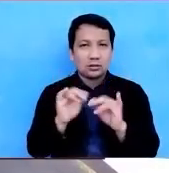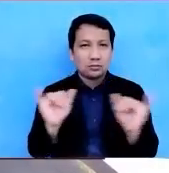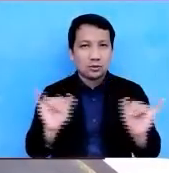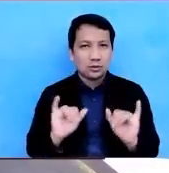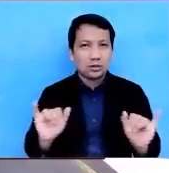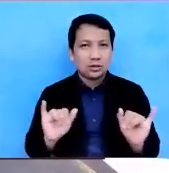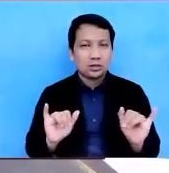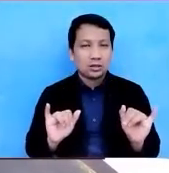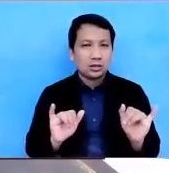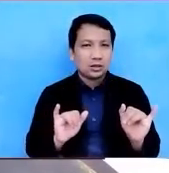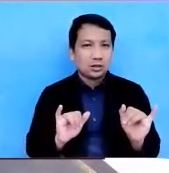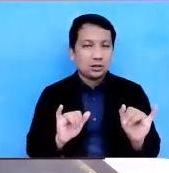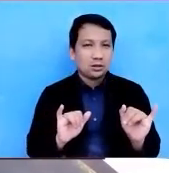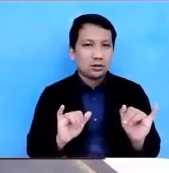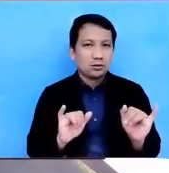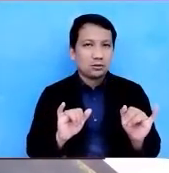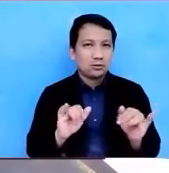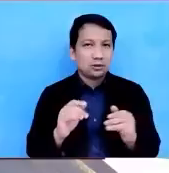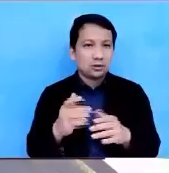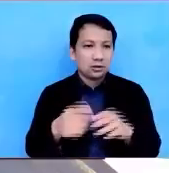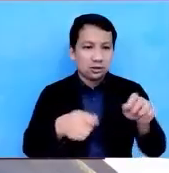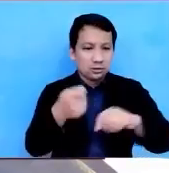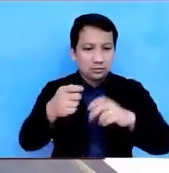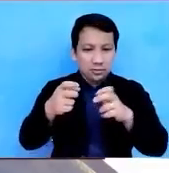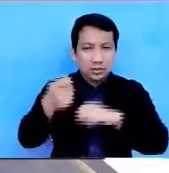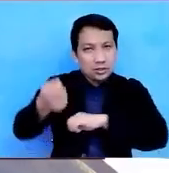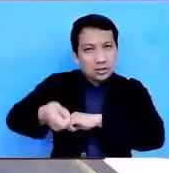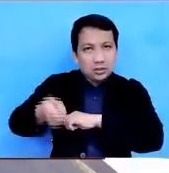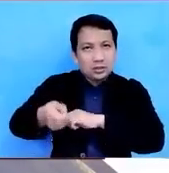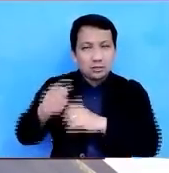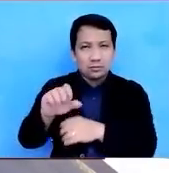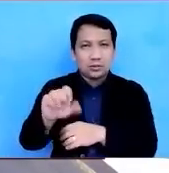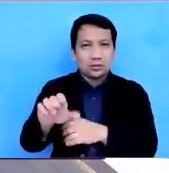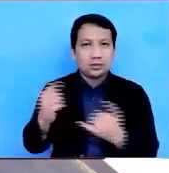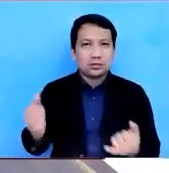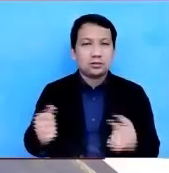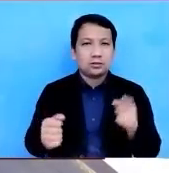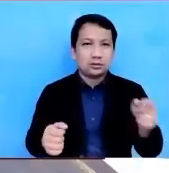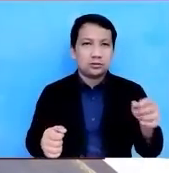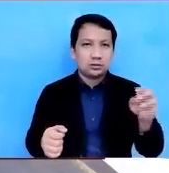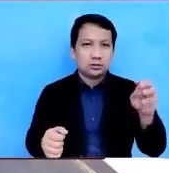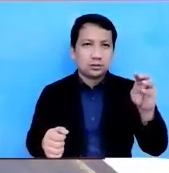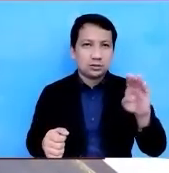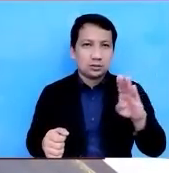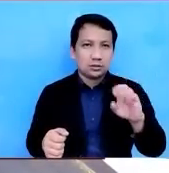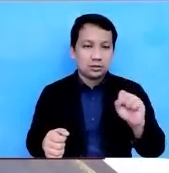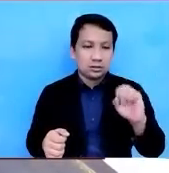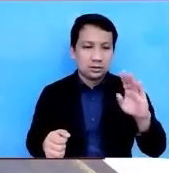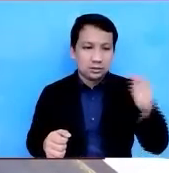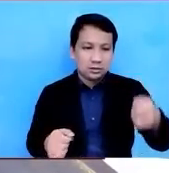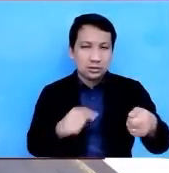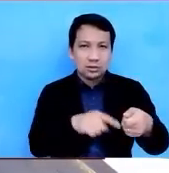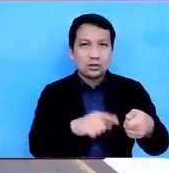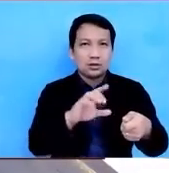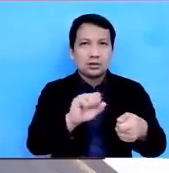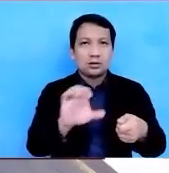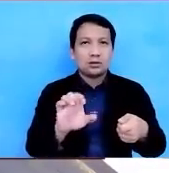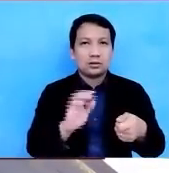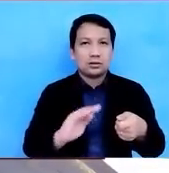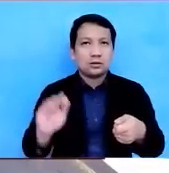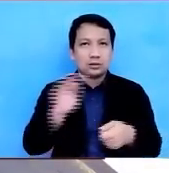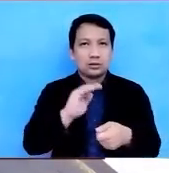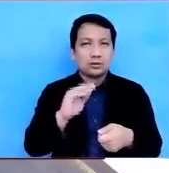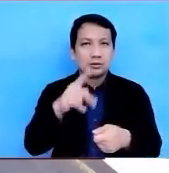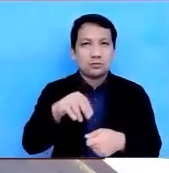magkakahiwalay ang pagbista ng kanilang mga kaso. Kaya ngayong Lunes, pinawalang sala ng Sandigan Bayan si Napoles sa isang kaso ng pork